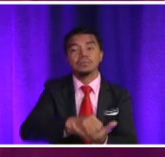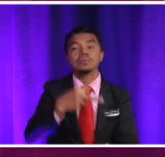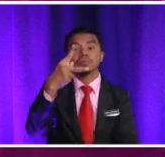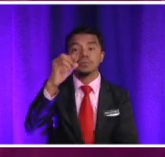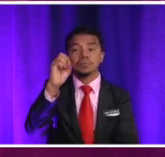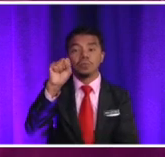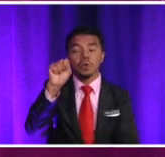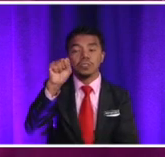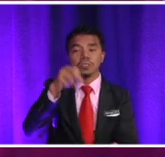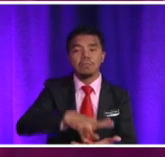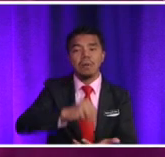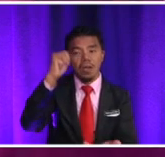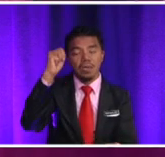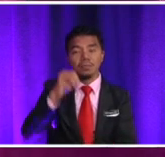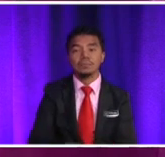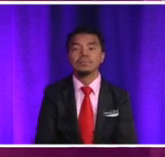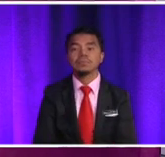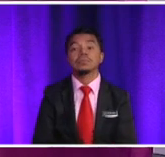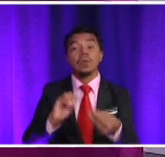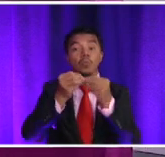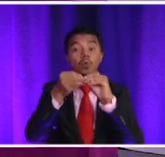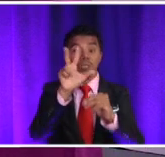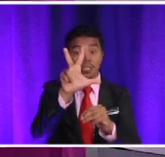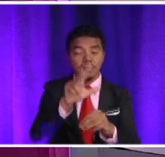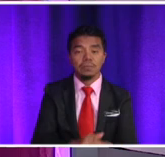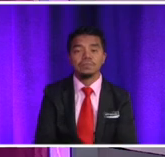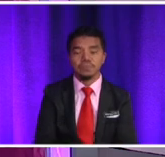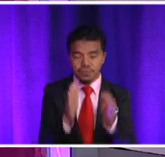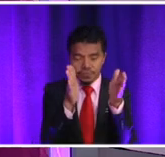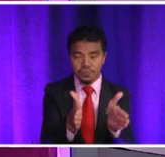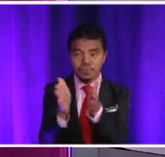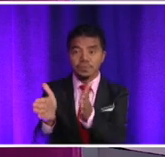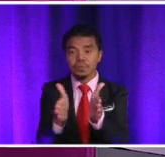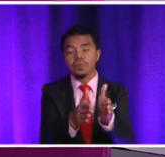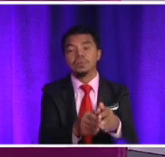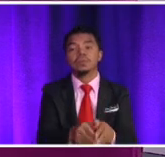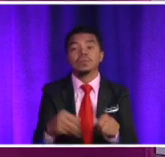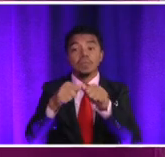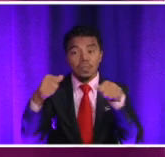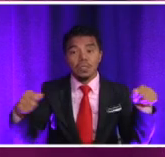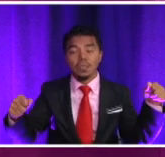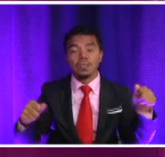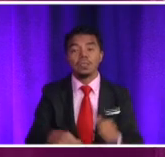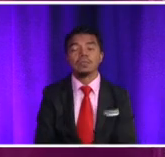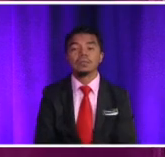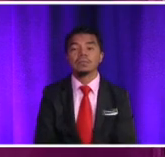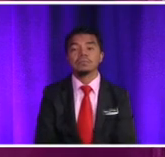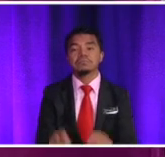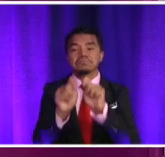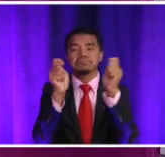runcing kemudian yang ketiga susunan ayat tadi ya tempat-tempat tidak strategi